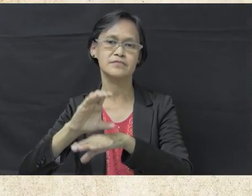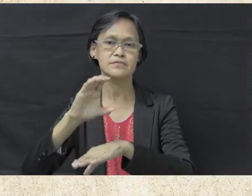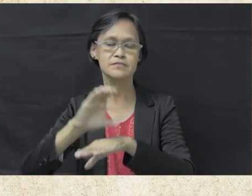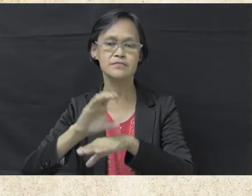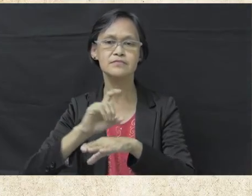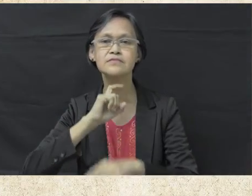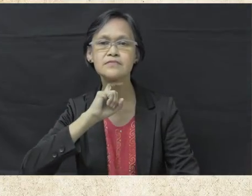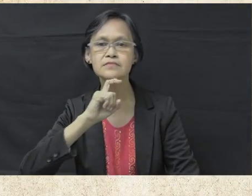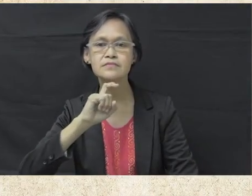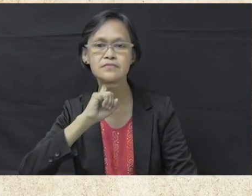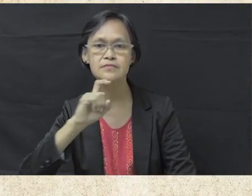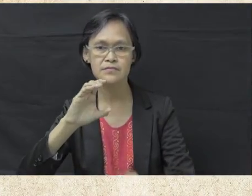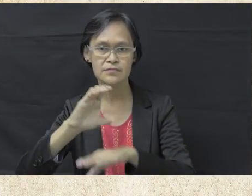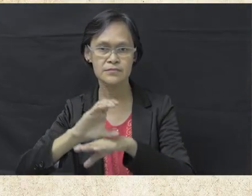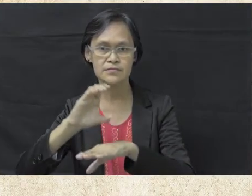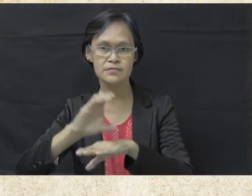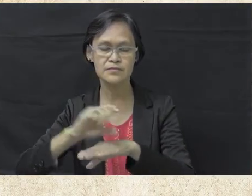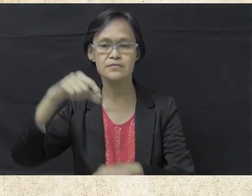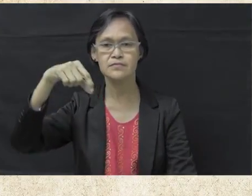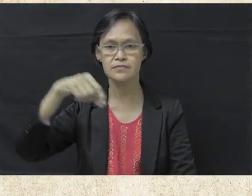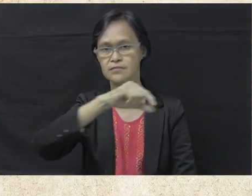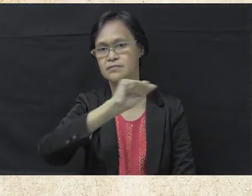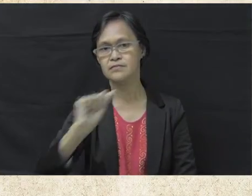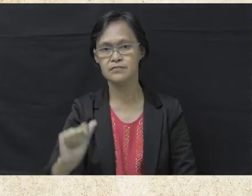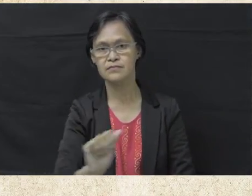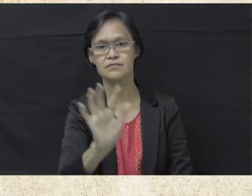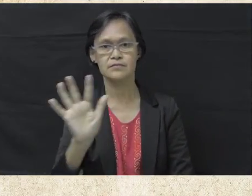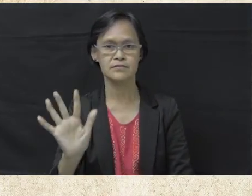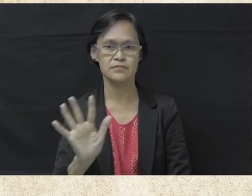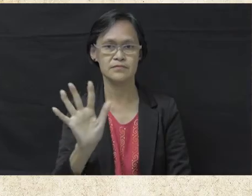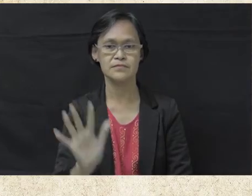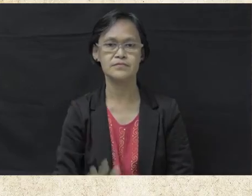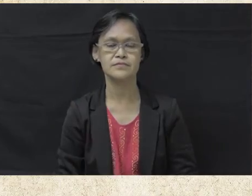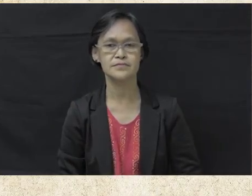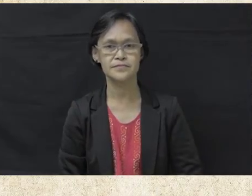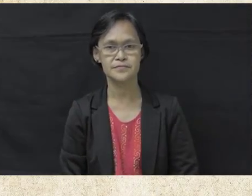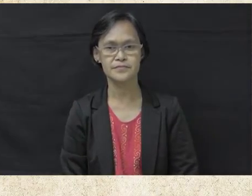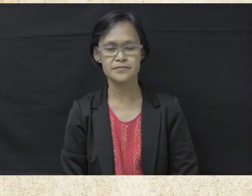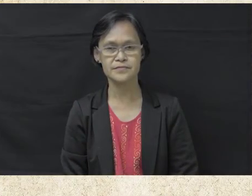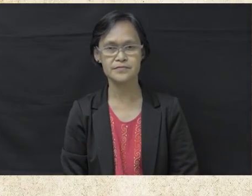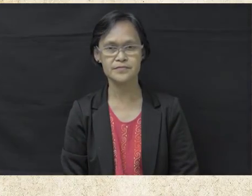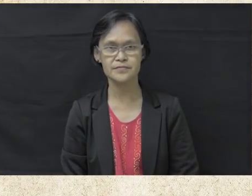Maynila, ang katangi-tanging bakal na simbahan sa Asia.